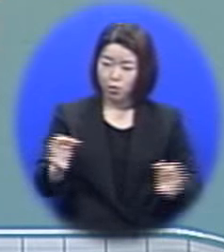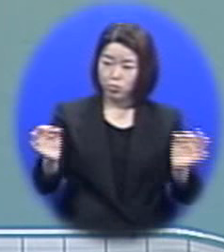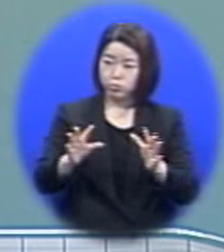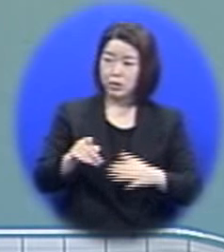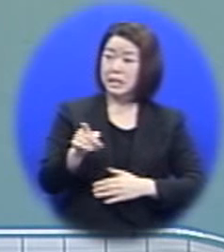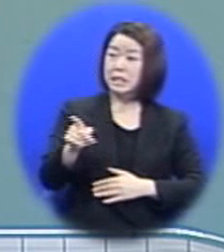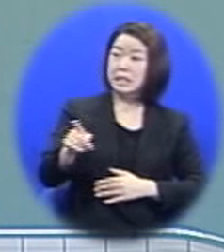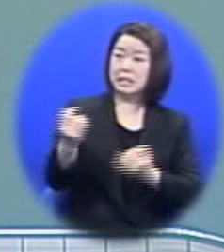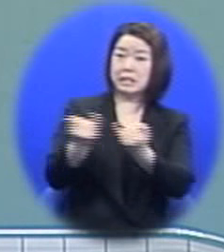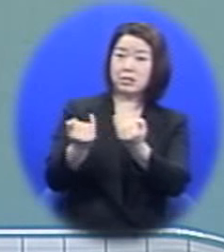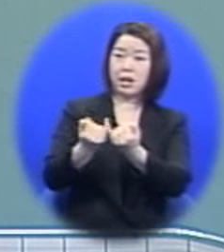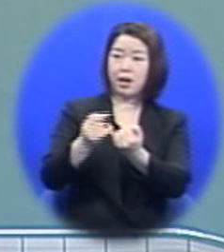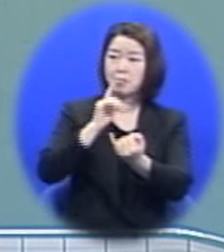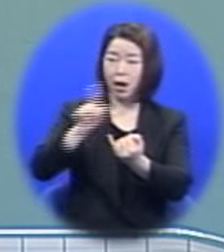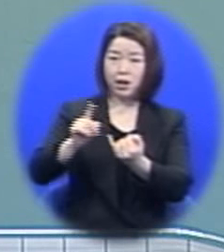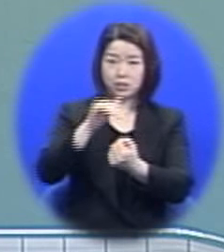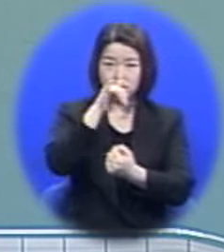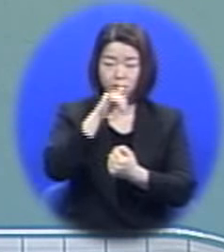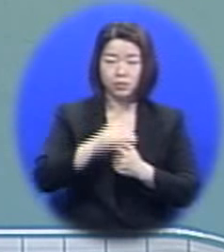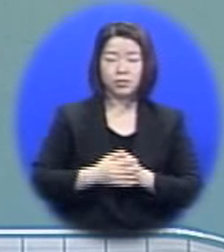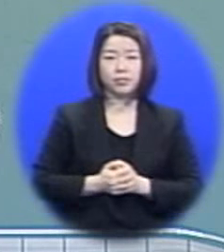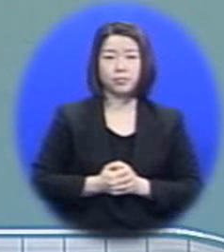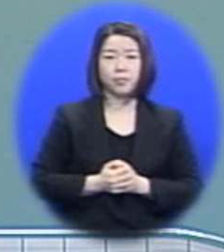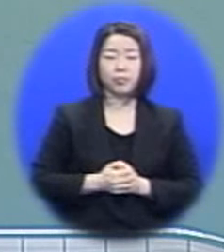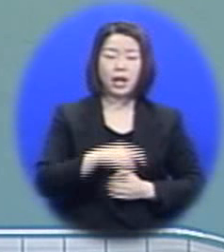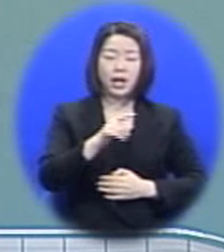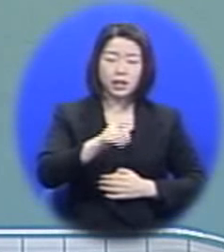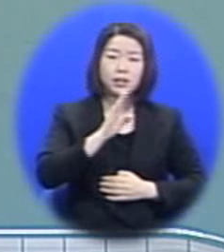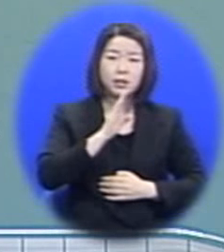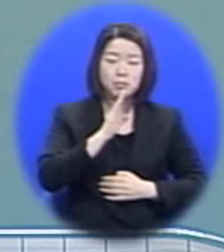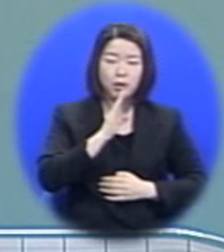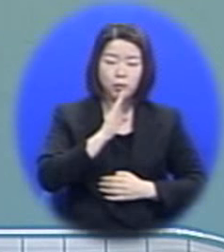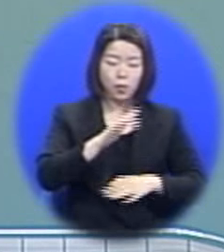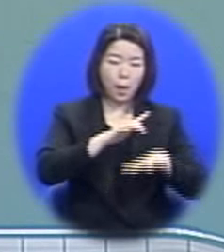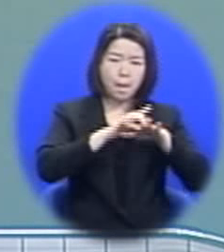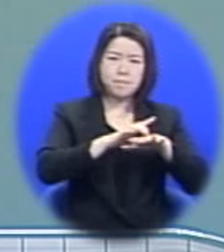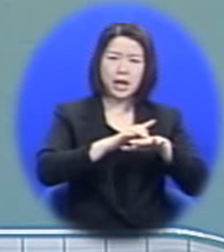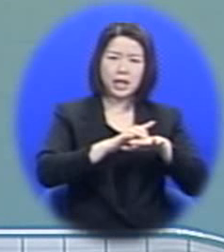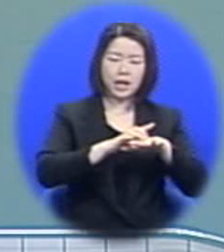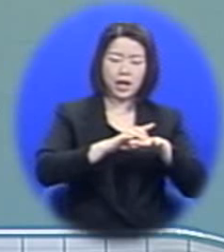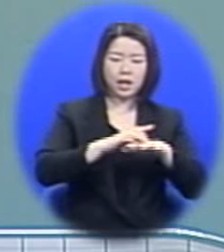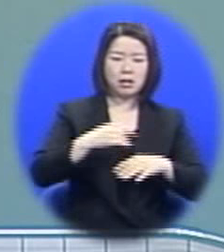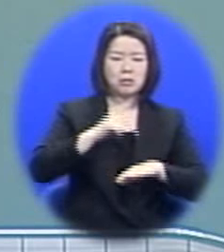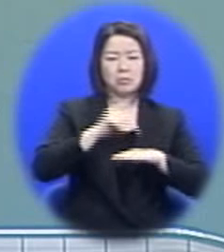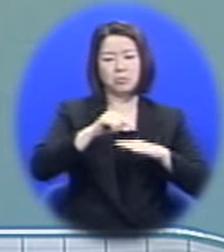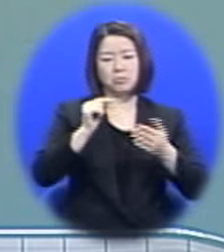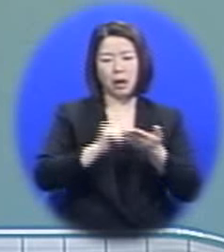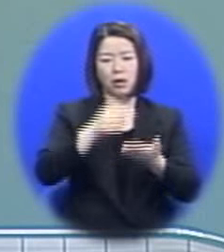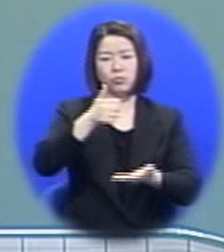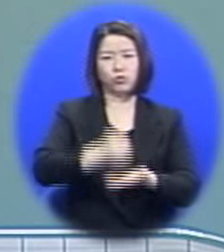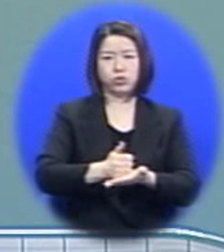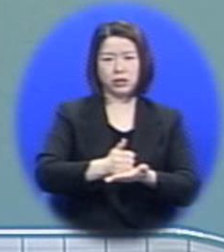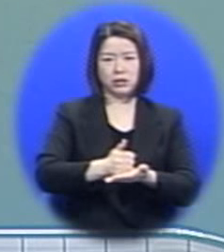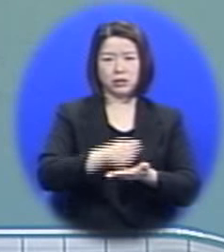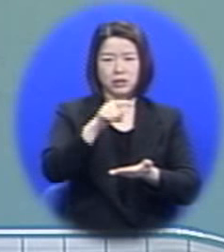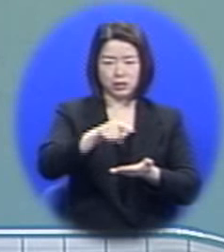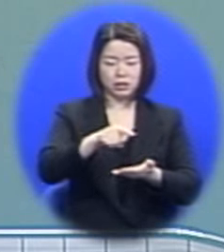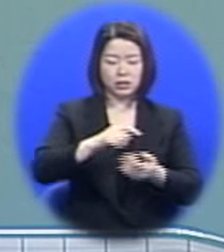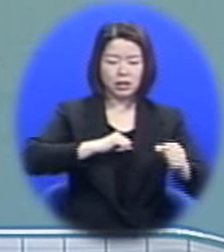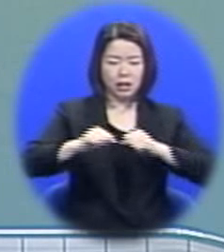여자라고 이야기를 합니다. 이게 바로 마귀가 주인 노릇하게 된 사람의